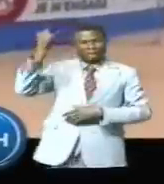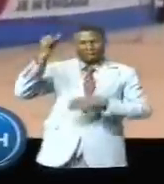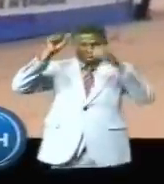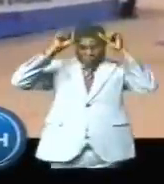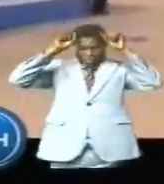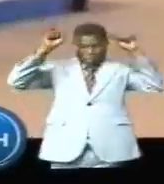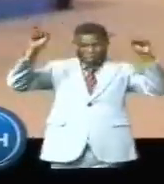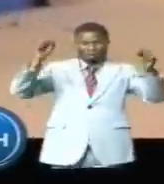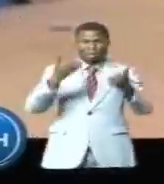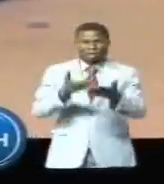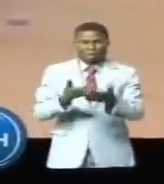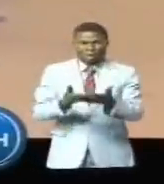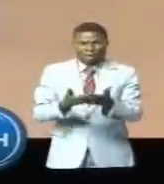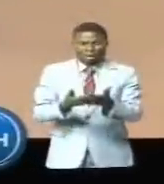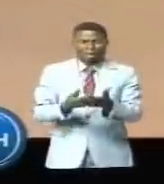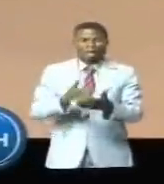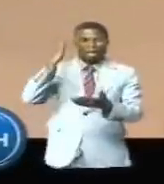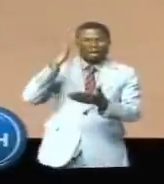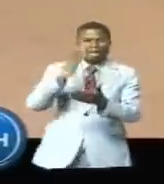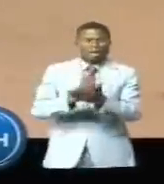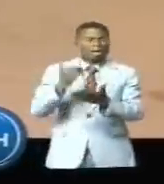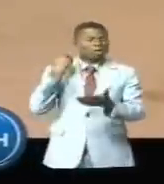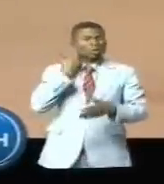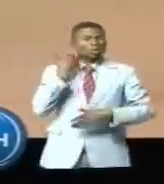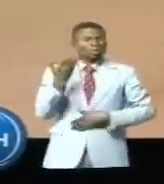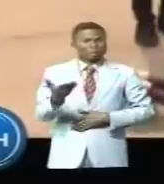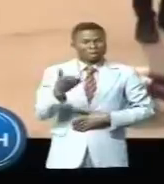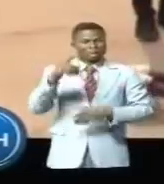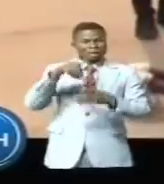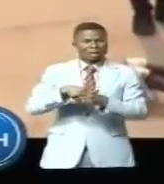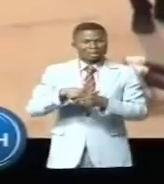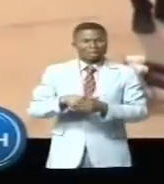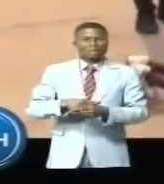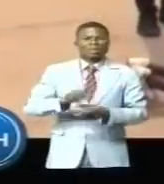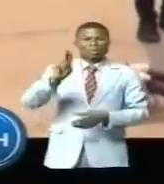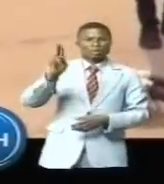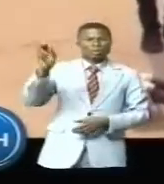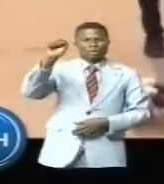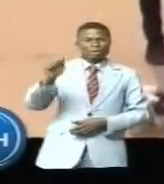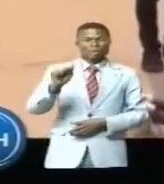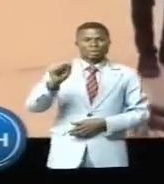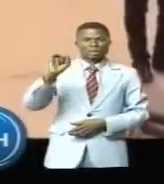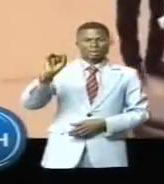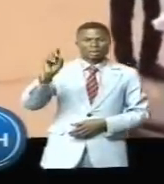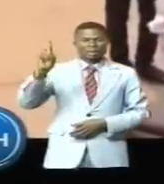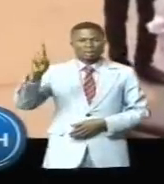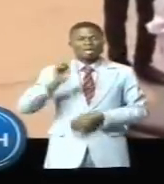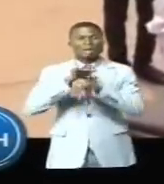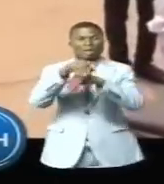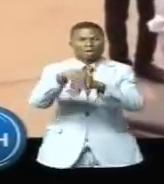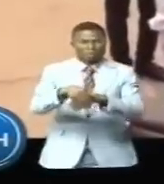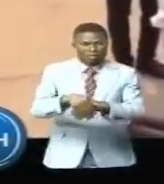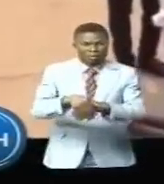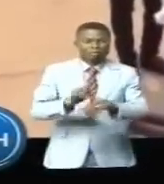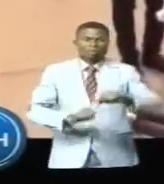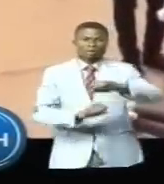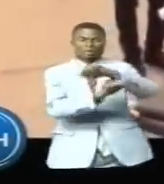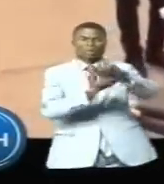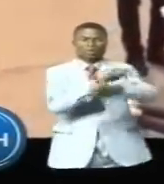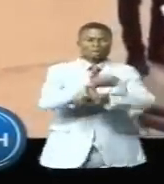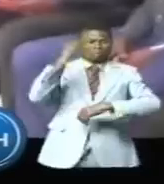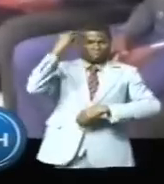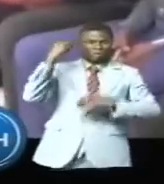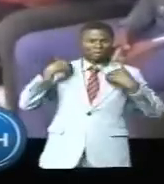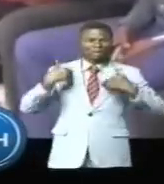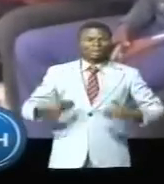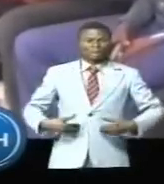présidentielle américaine de lutte contre le paludisme à travers l'USAID PMA, qui s'est engagé à appuyer le ministère congolais de